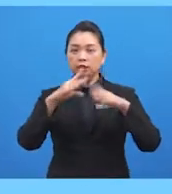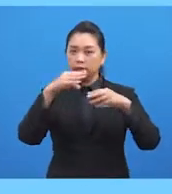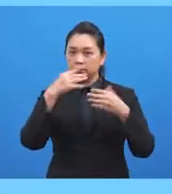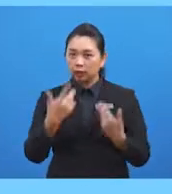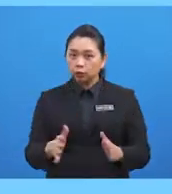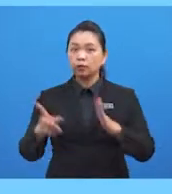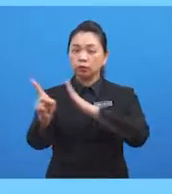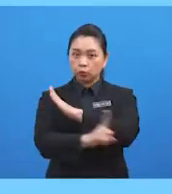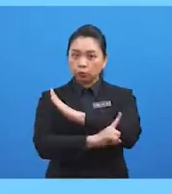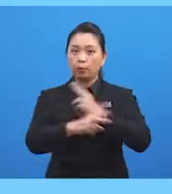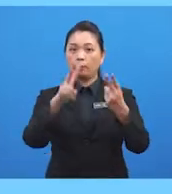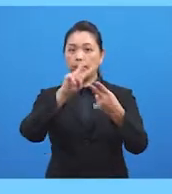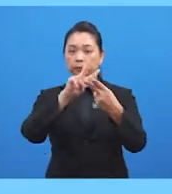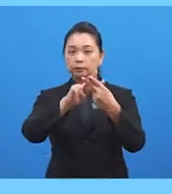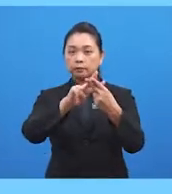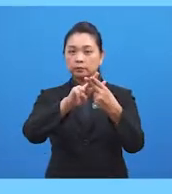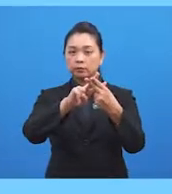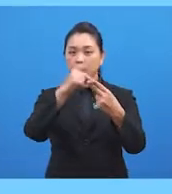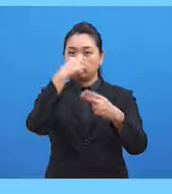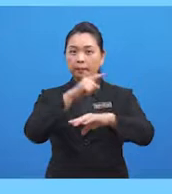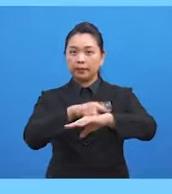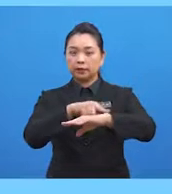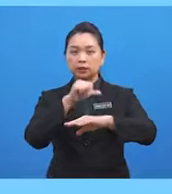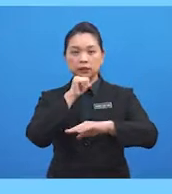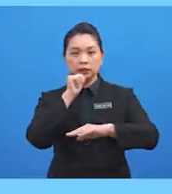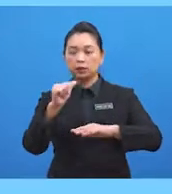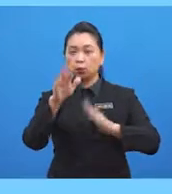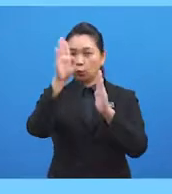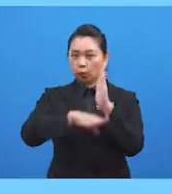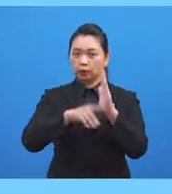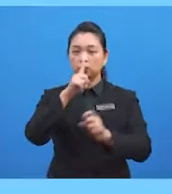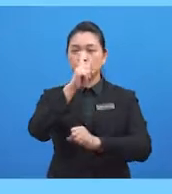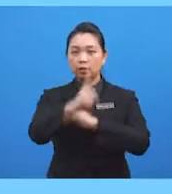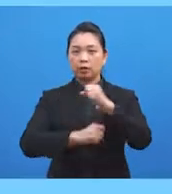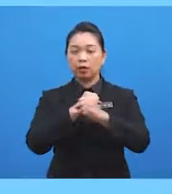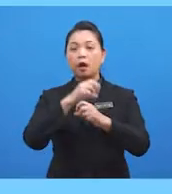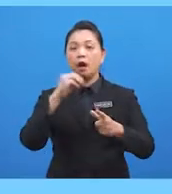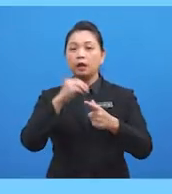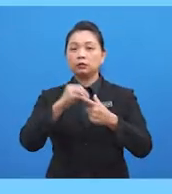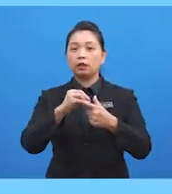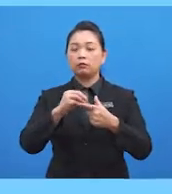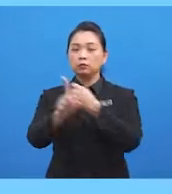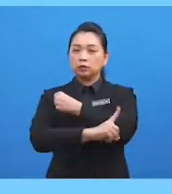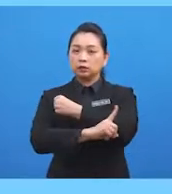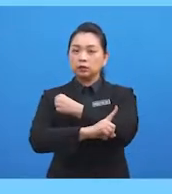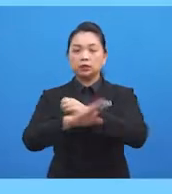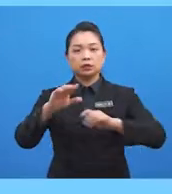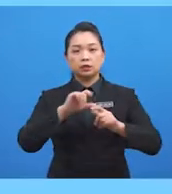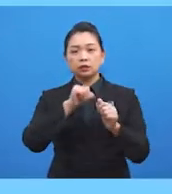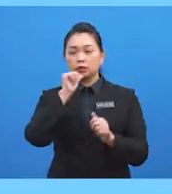dihukum penjara untuk tempoh tidak kurang daripada 1 tahun atau denda tidak kurang